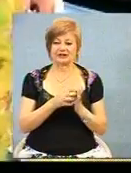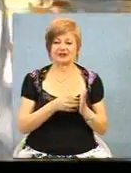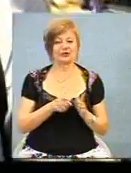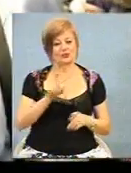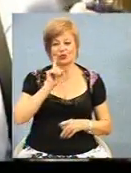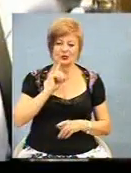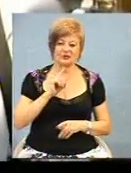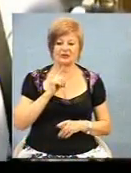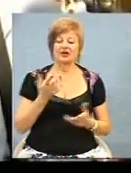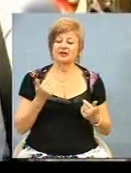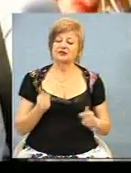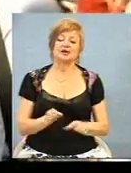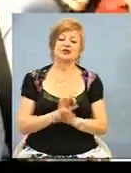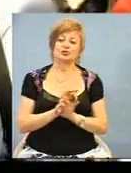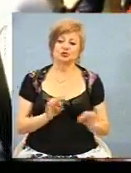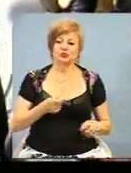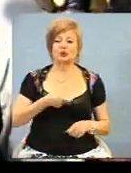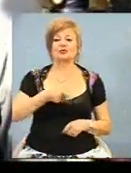добре. Чудова медовуха,